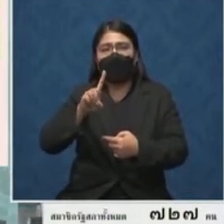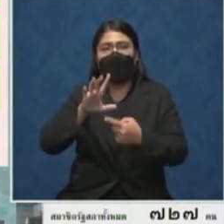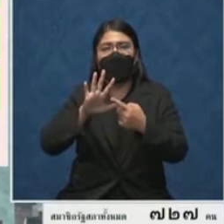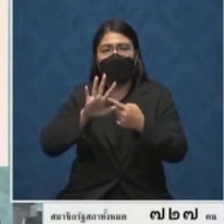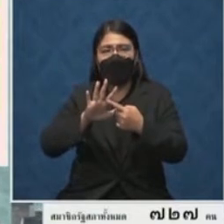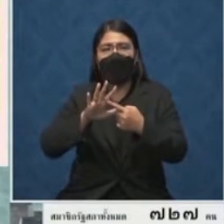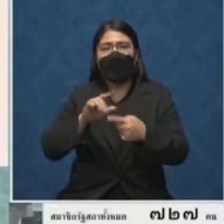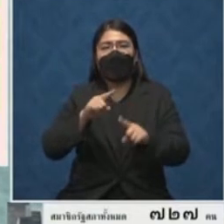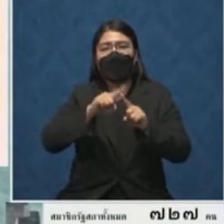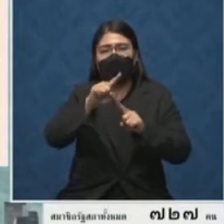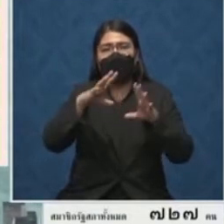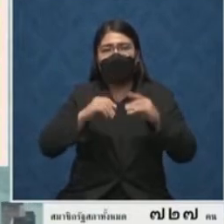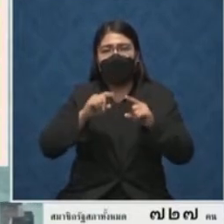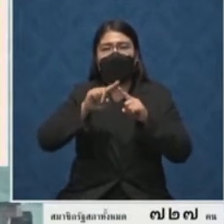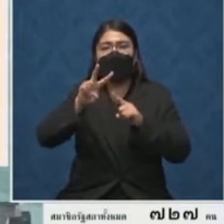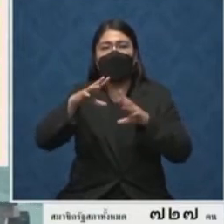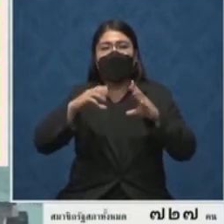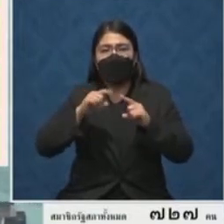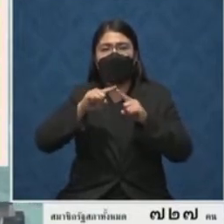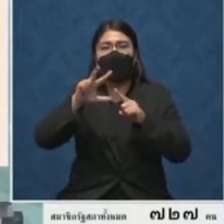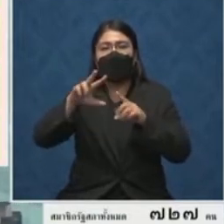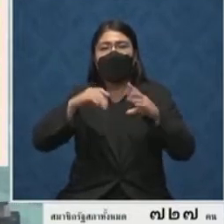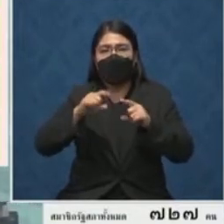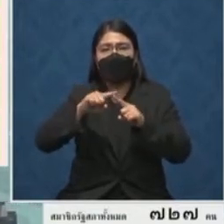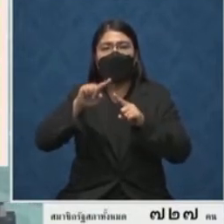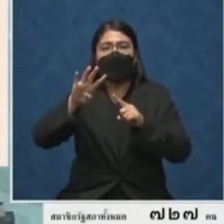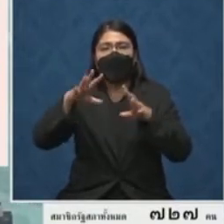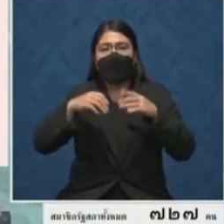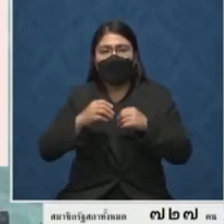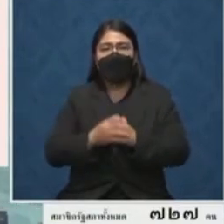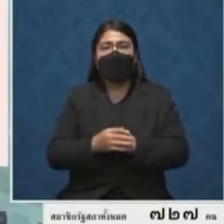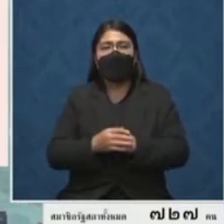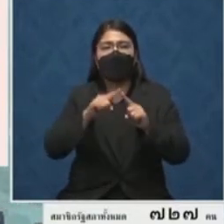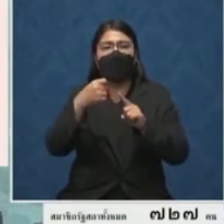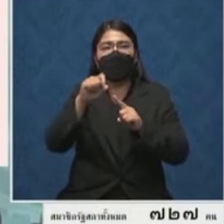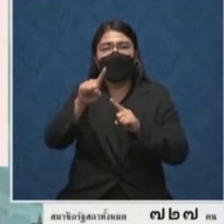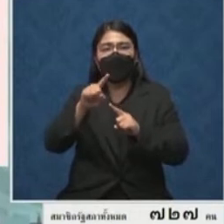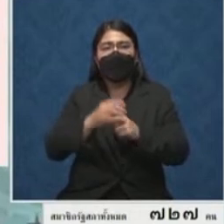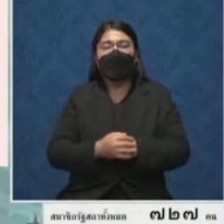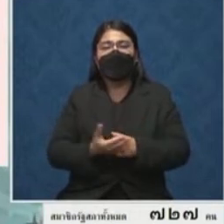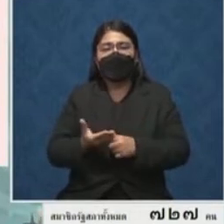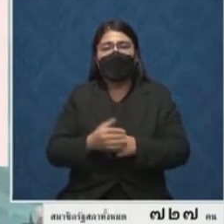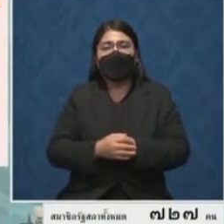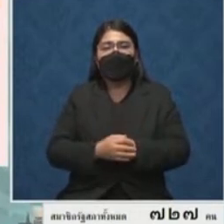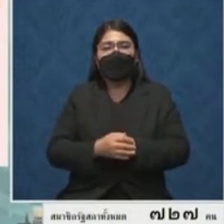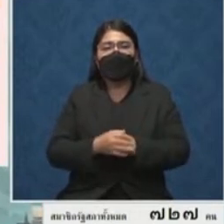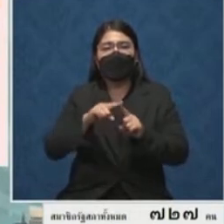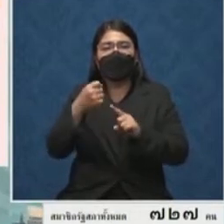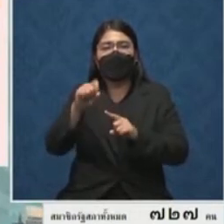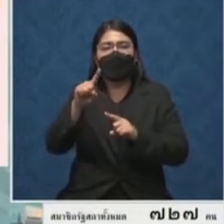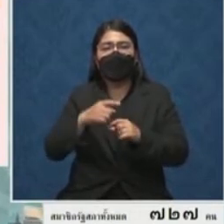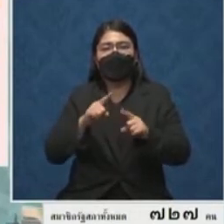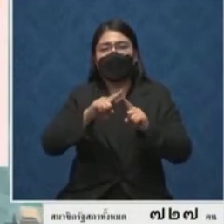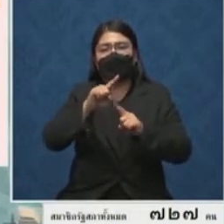การ4รับหลักการครับ 11นายกฤตแก้วอยู ่1ไม่รับหลักการ2